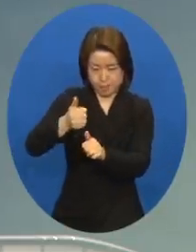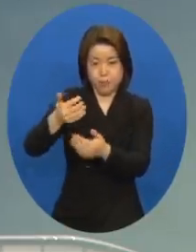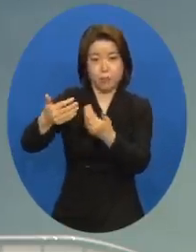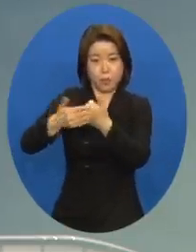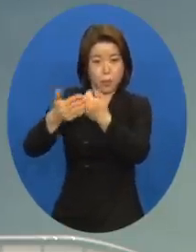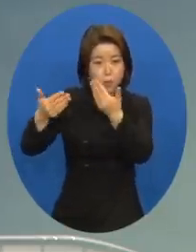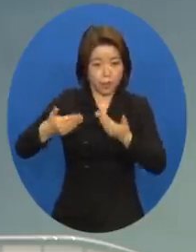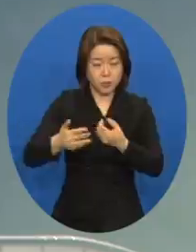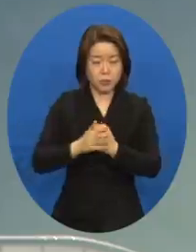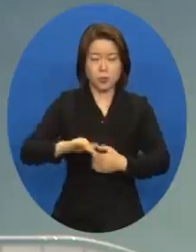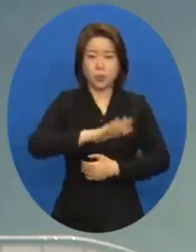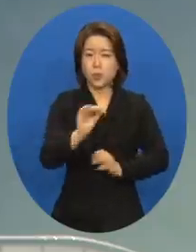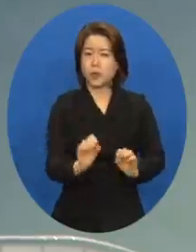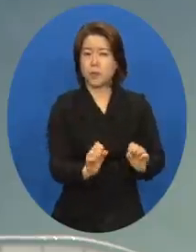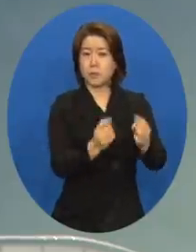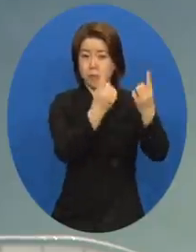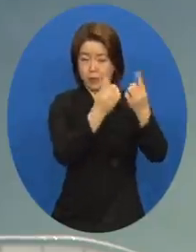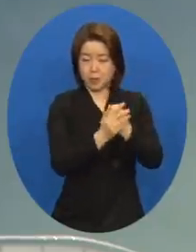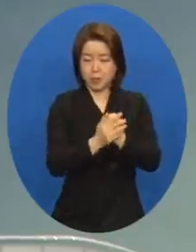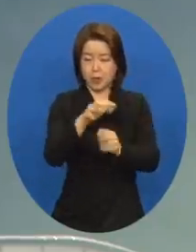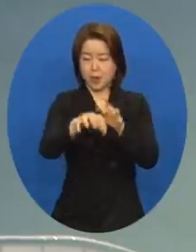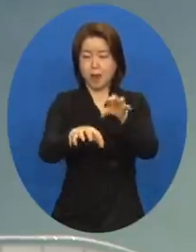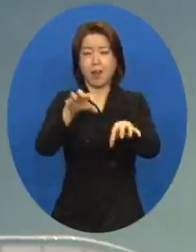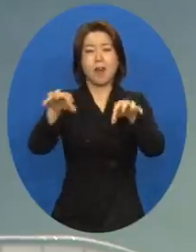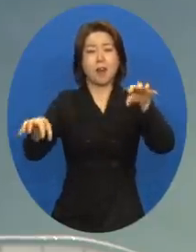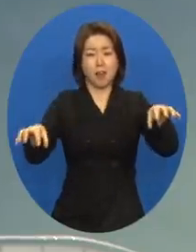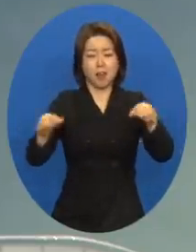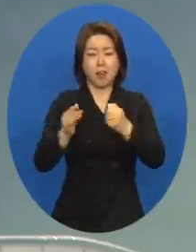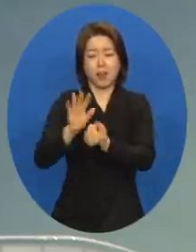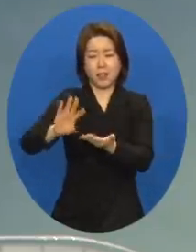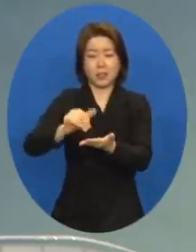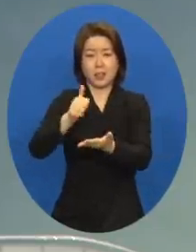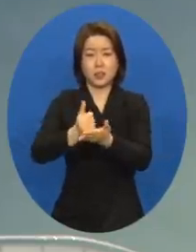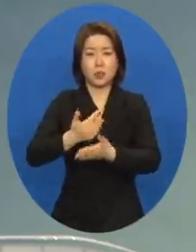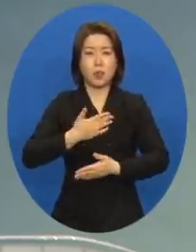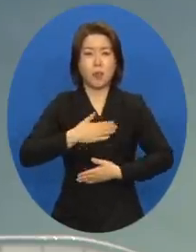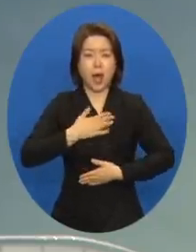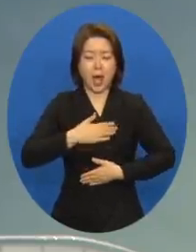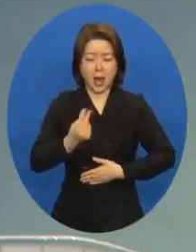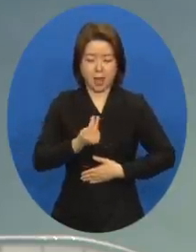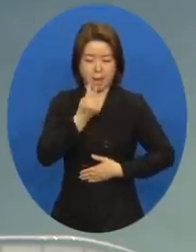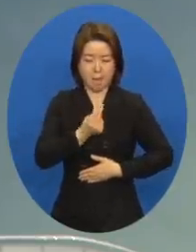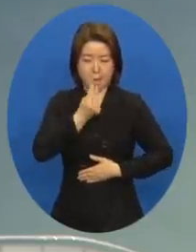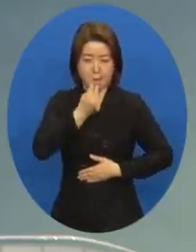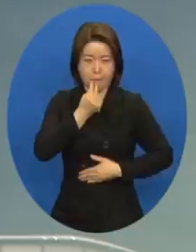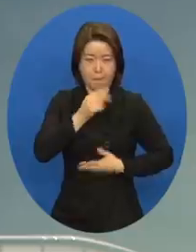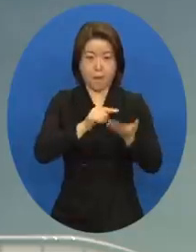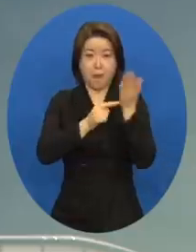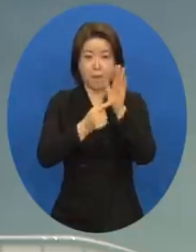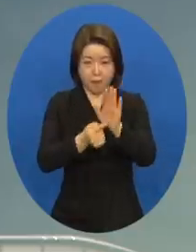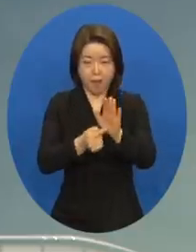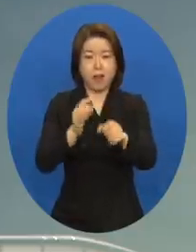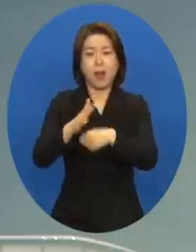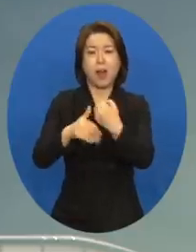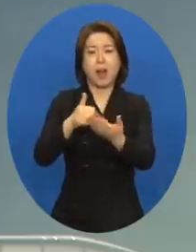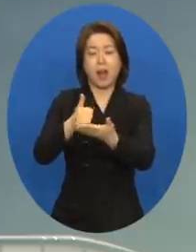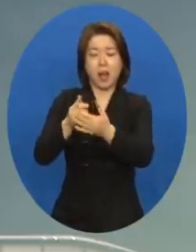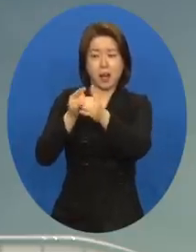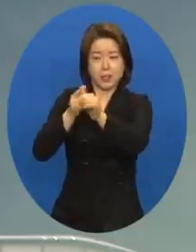하시고 우리로 말미암아 각 처에서 그리스도를 아는 냄새를 나타내시는